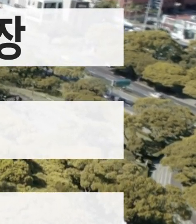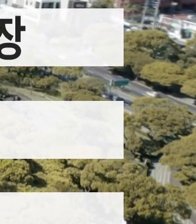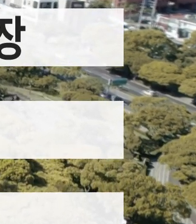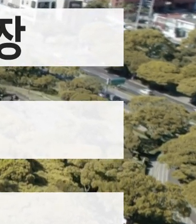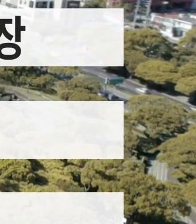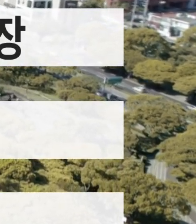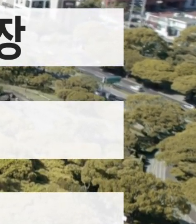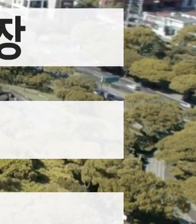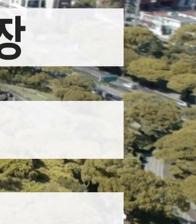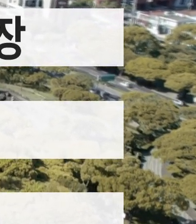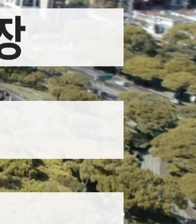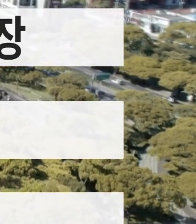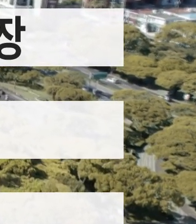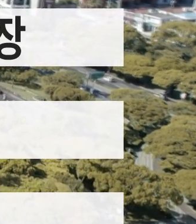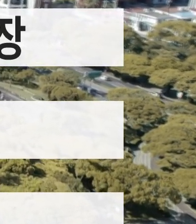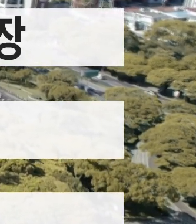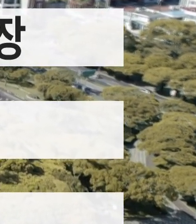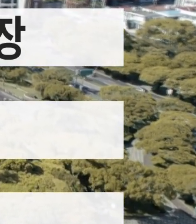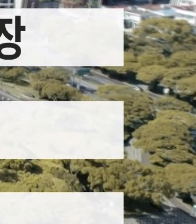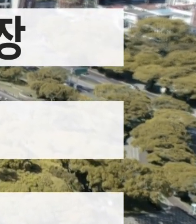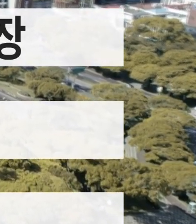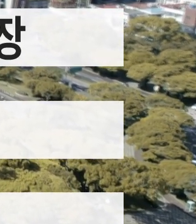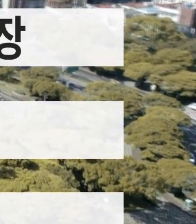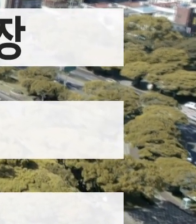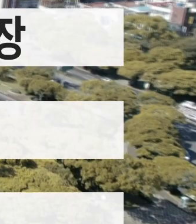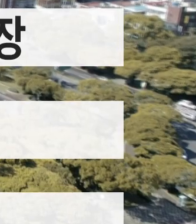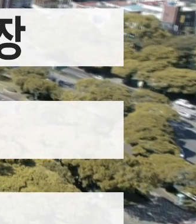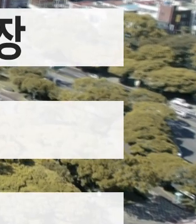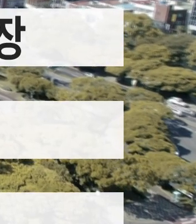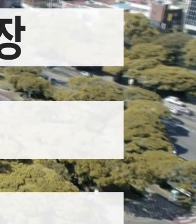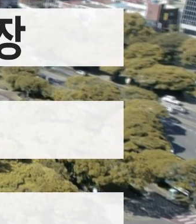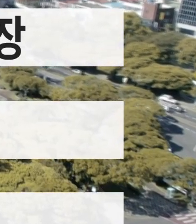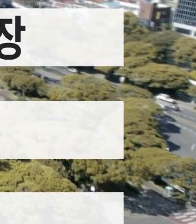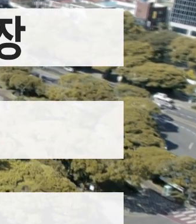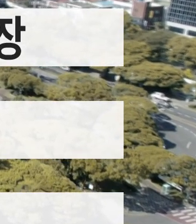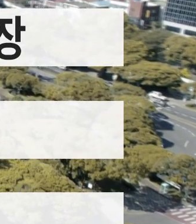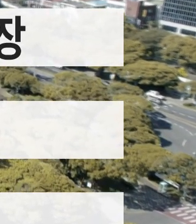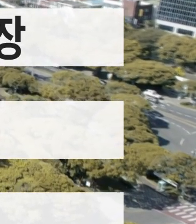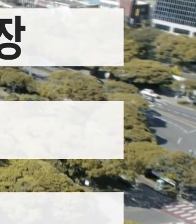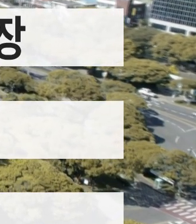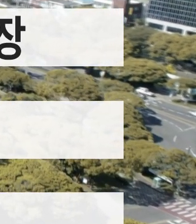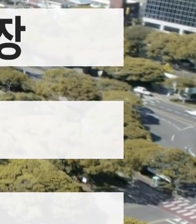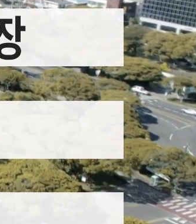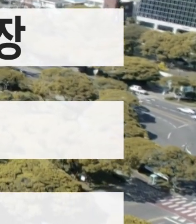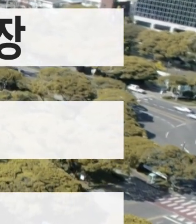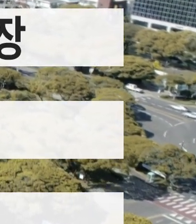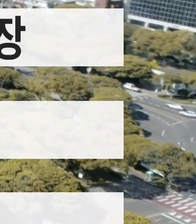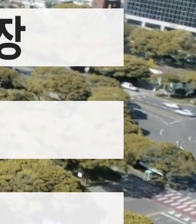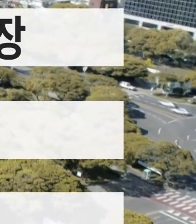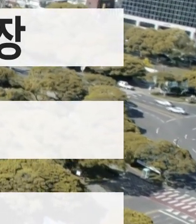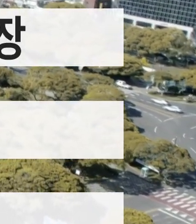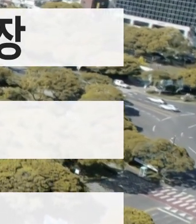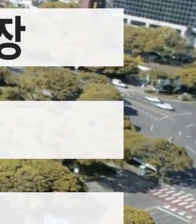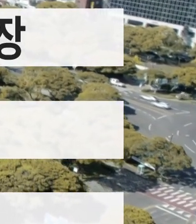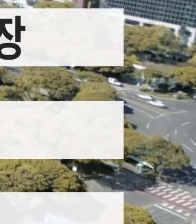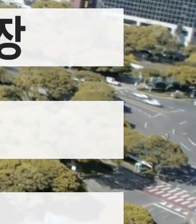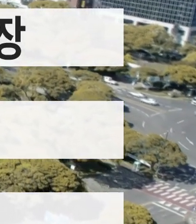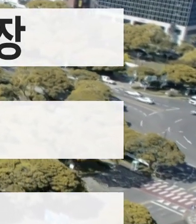수립 중인 제주 지속가능 발전 기본 전략에 젊은 공직자들의 혁신 아이디어를 담기로 했습니다.